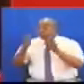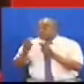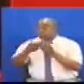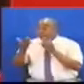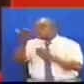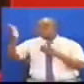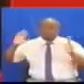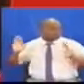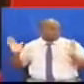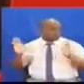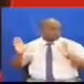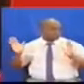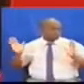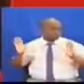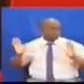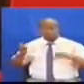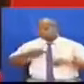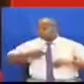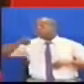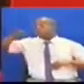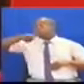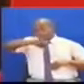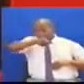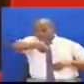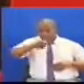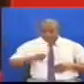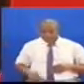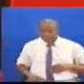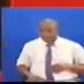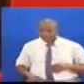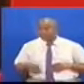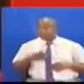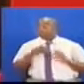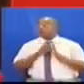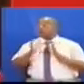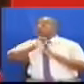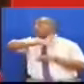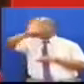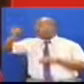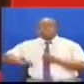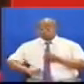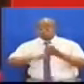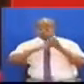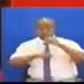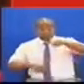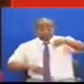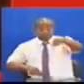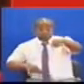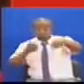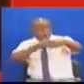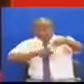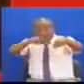hichi. Tunampongeza sana. Na naomba Watanzania wote tuungane na rais wetu wa Jamhuri ya Muungano wa